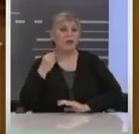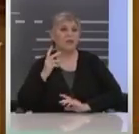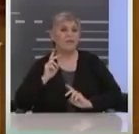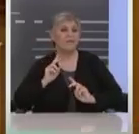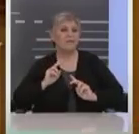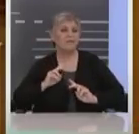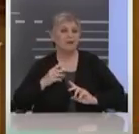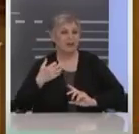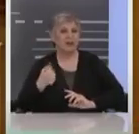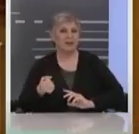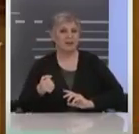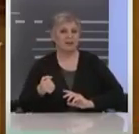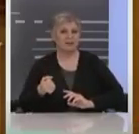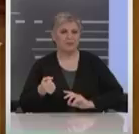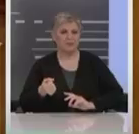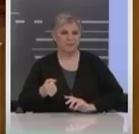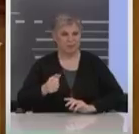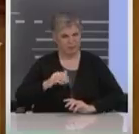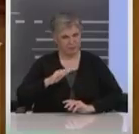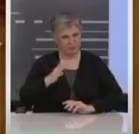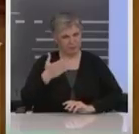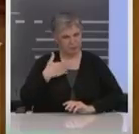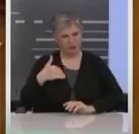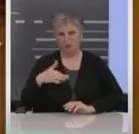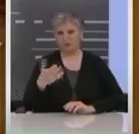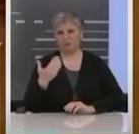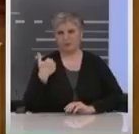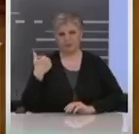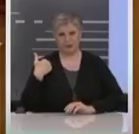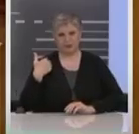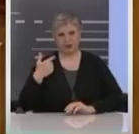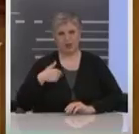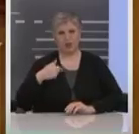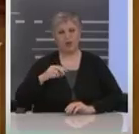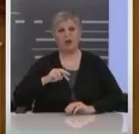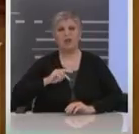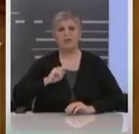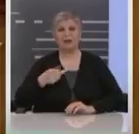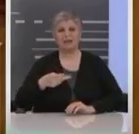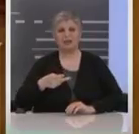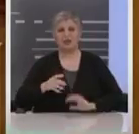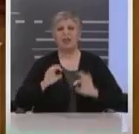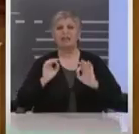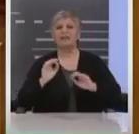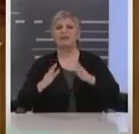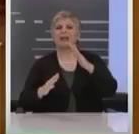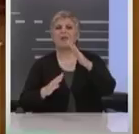Κοιτάξτε, θα απαντήσω στο ερώτημά σας. Αν και θα με επικρίνει ο πρόεδρος της Βουλής ότι κάνω